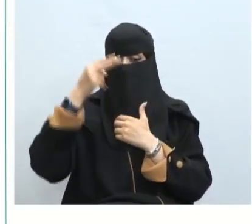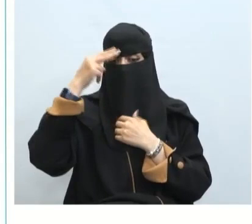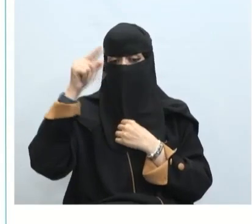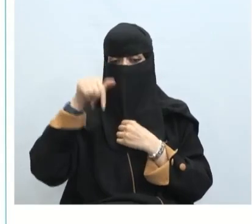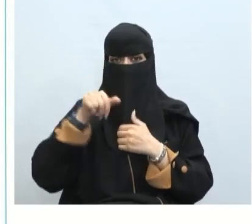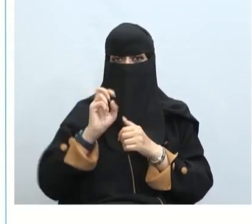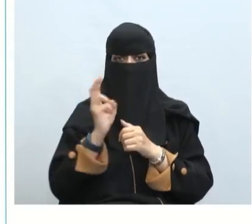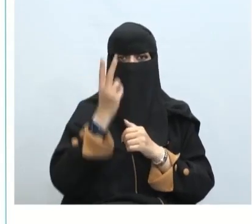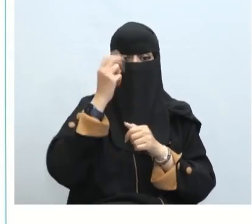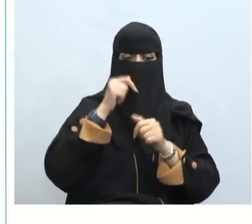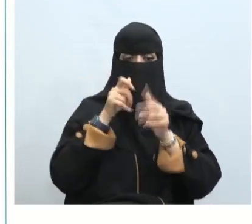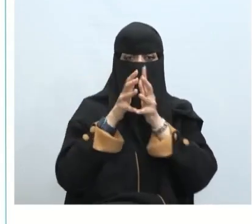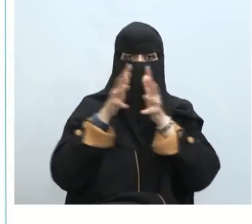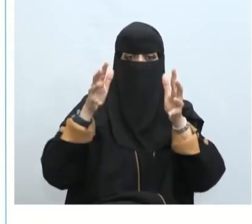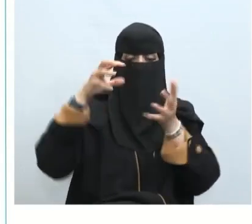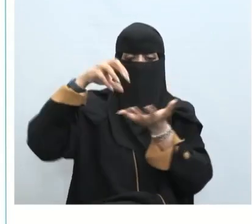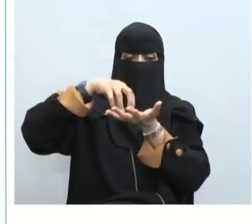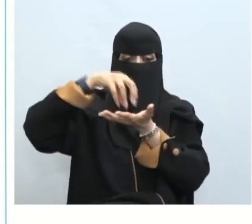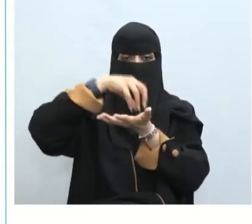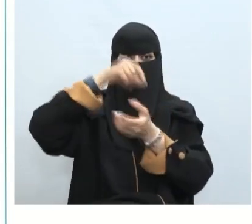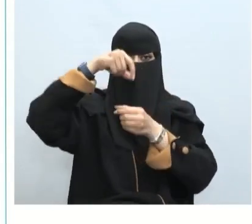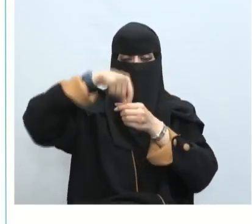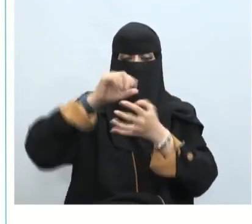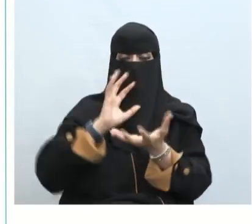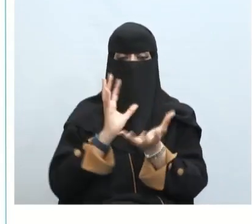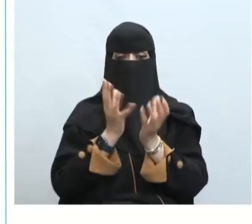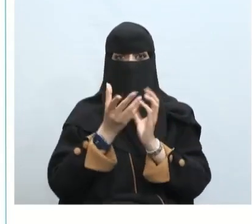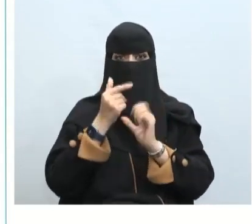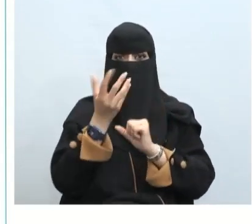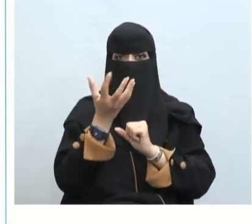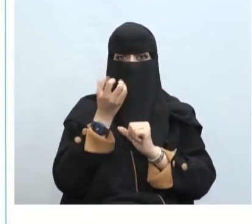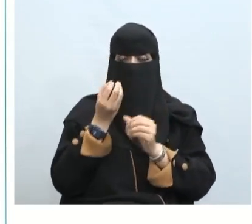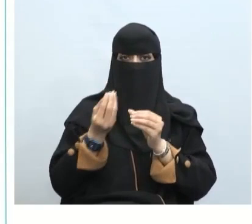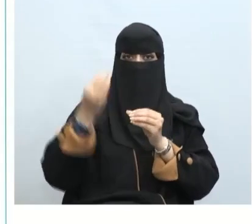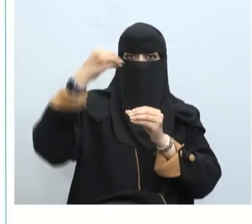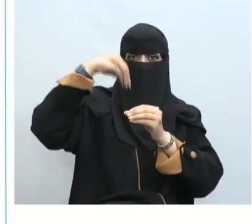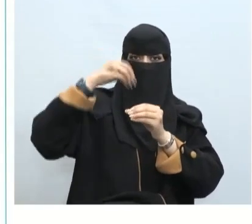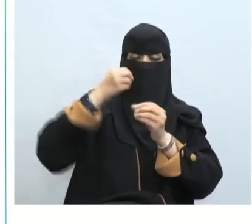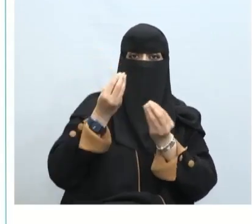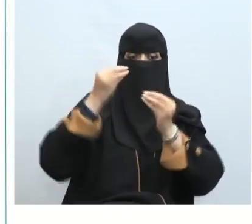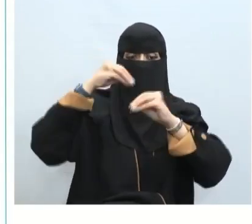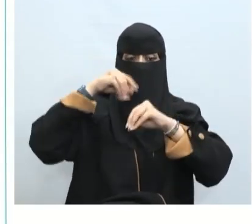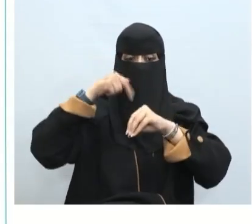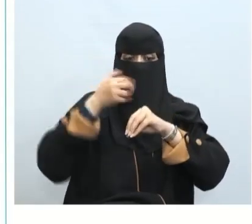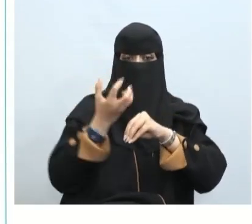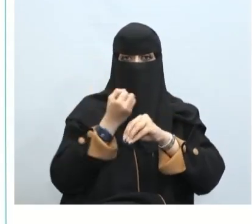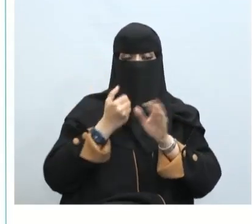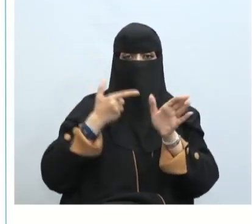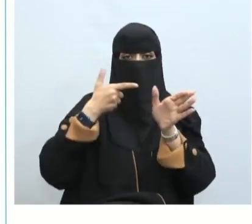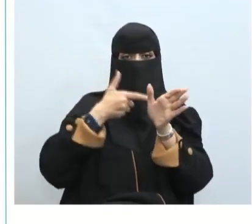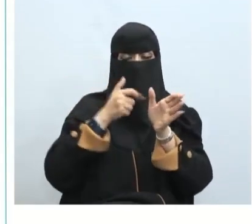تعد المملكه العربيه السعوديه ثاني اكبر دوله في تملك